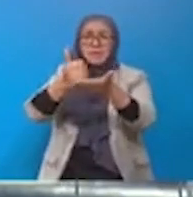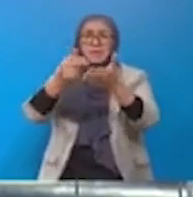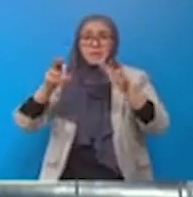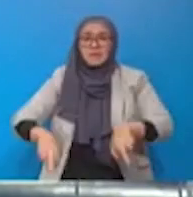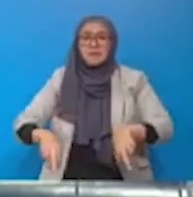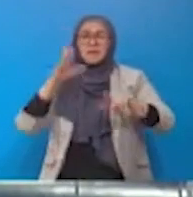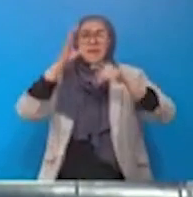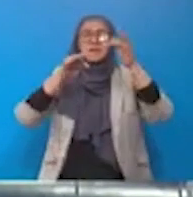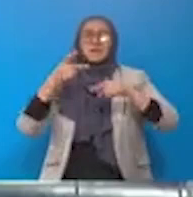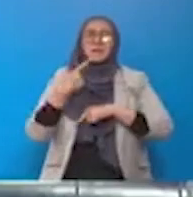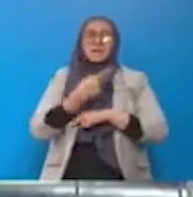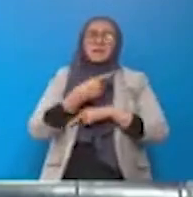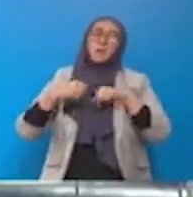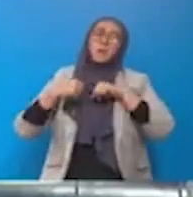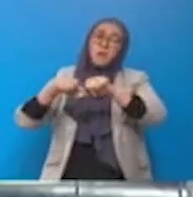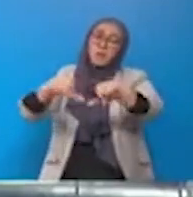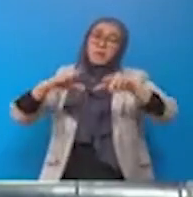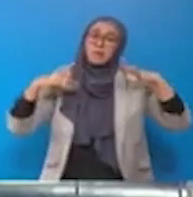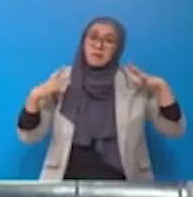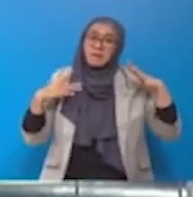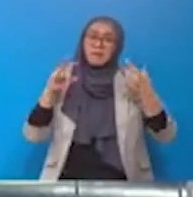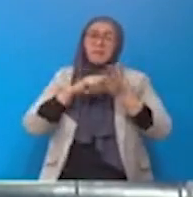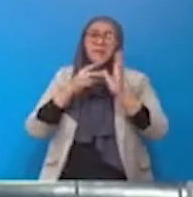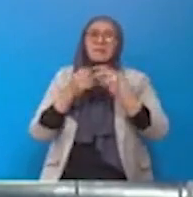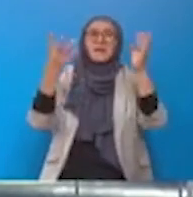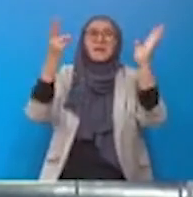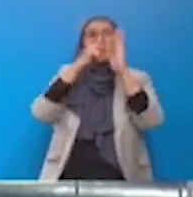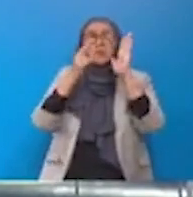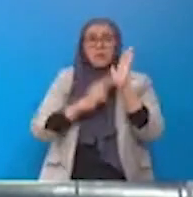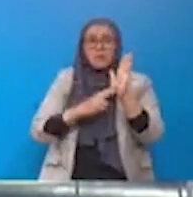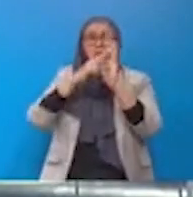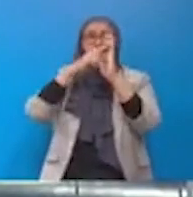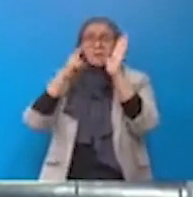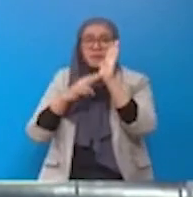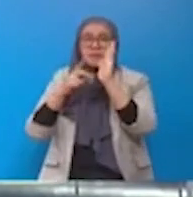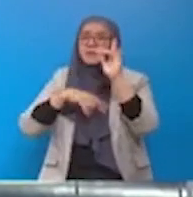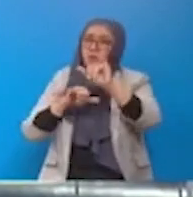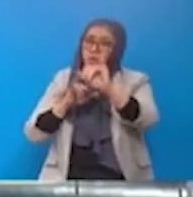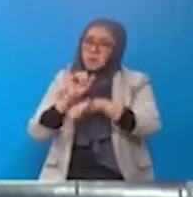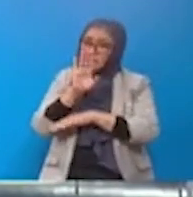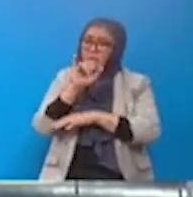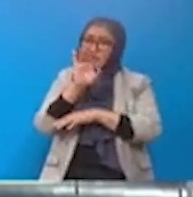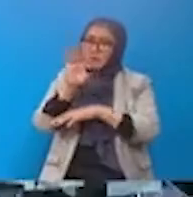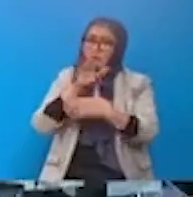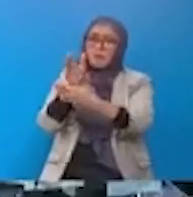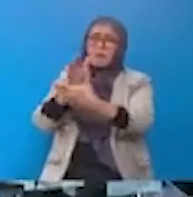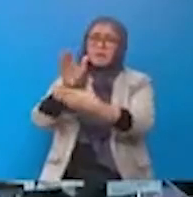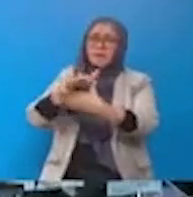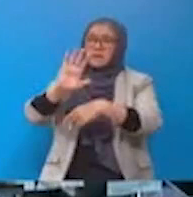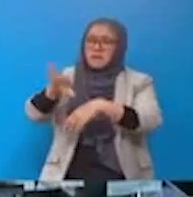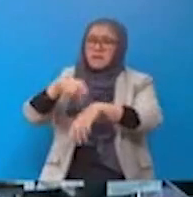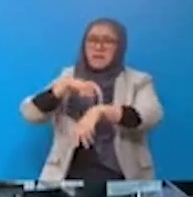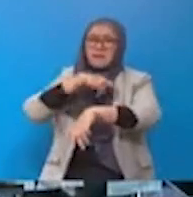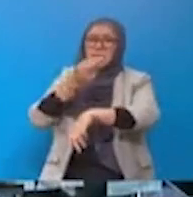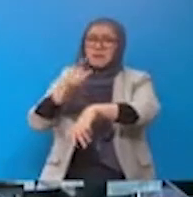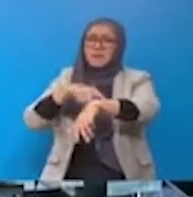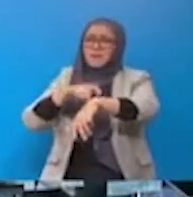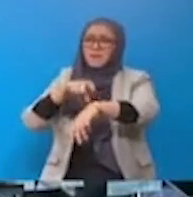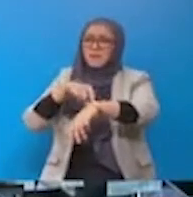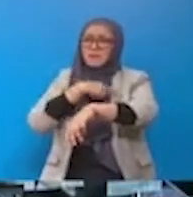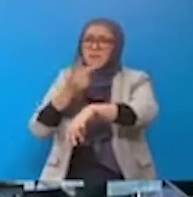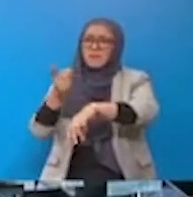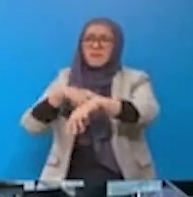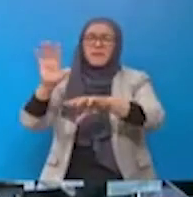kalau kita hanya bercuti maka hanya undang-undang tidak dapat dilaksanakan agak mengubah fase ya merugikan macam motif jadi saya mohon